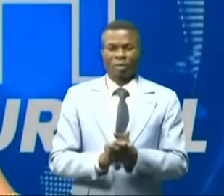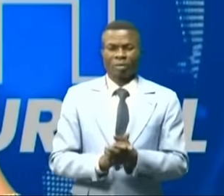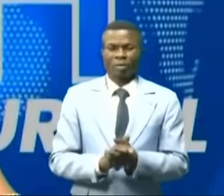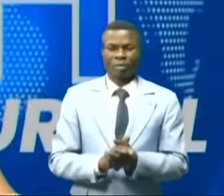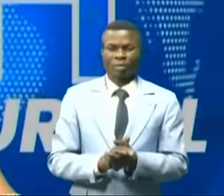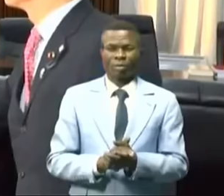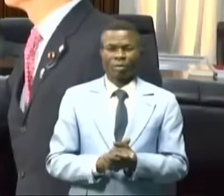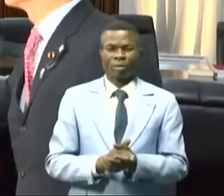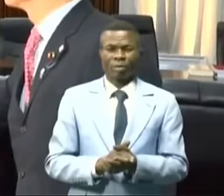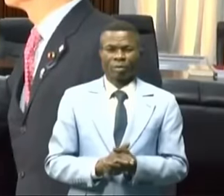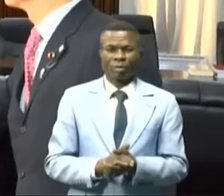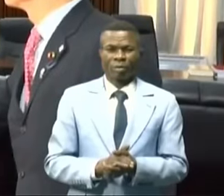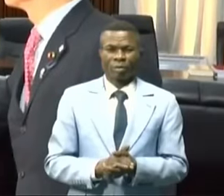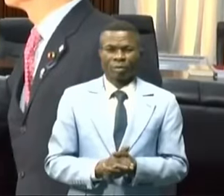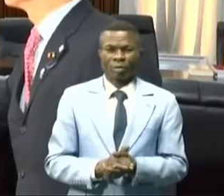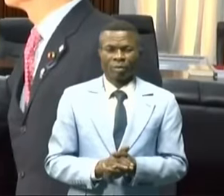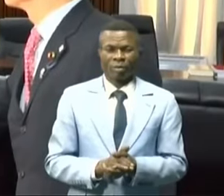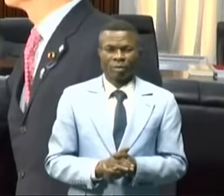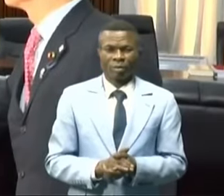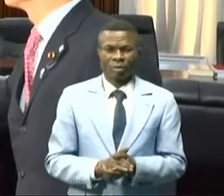Balaka.